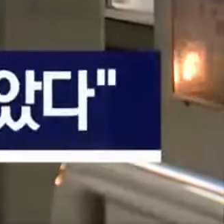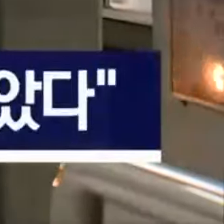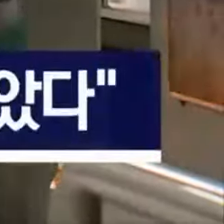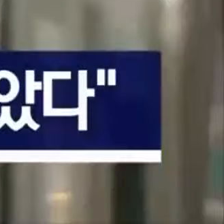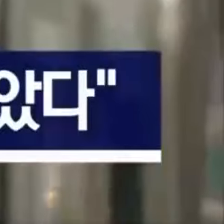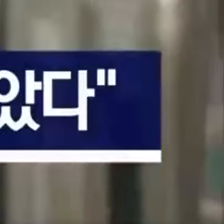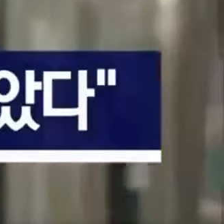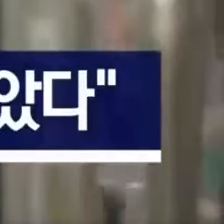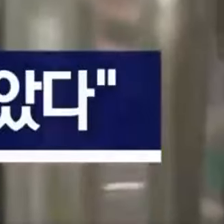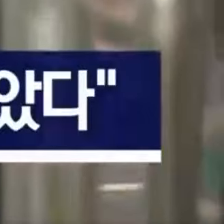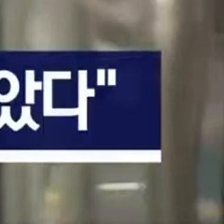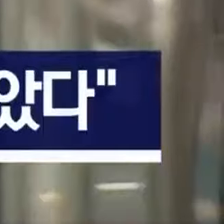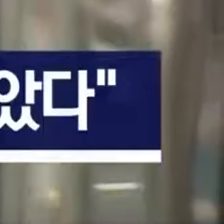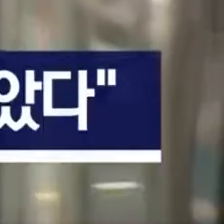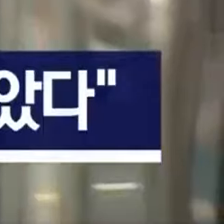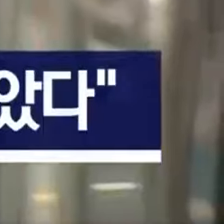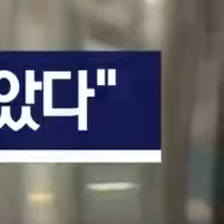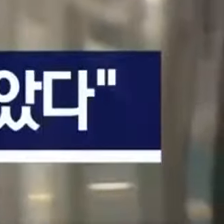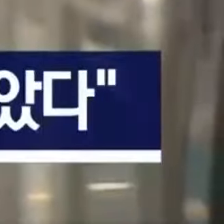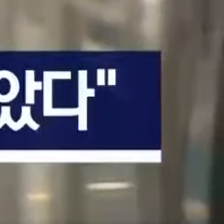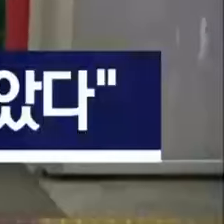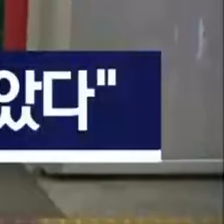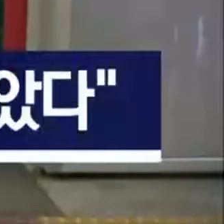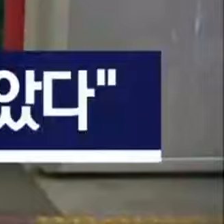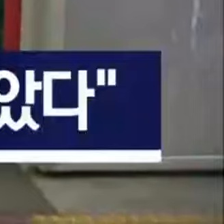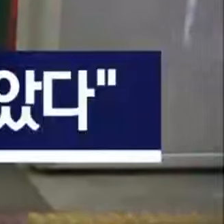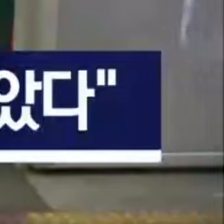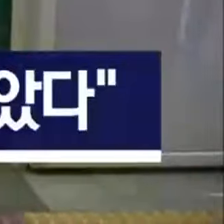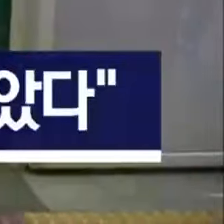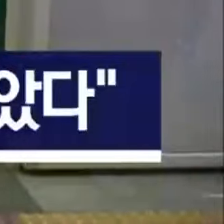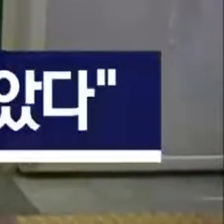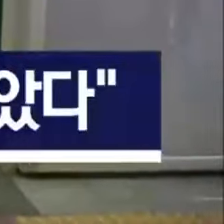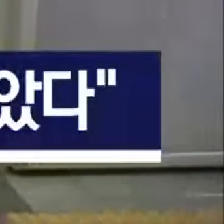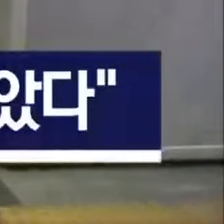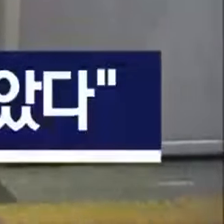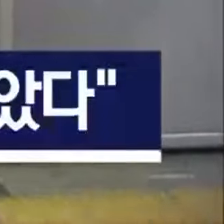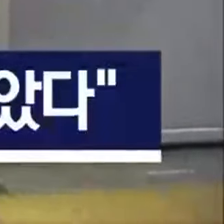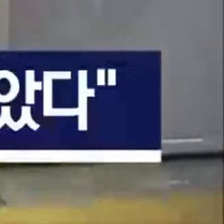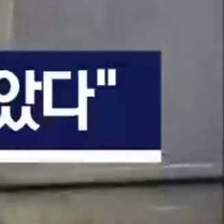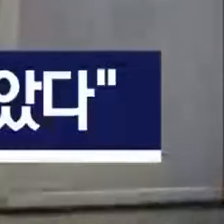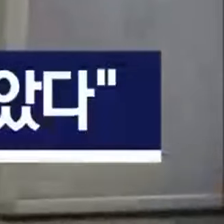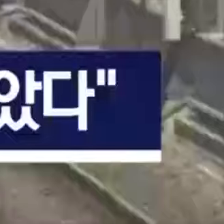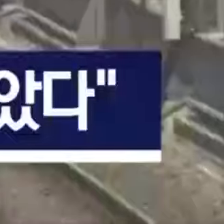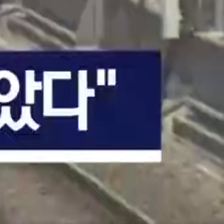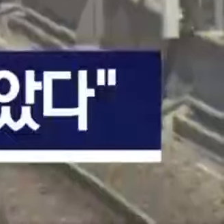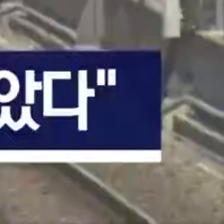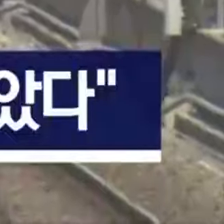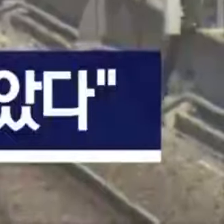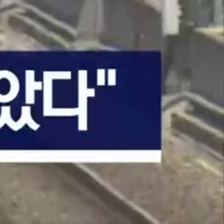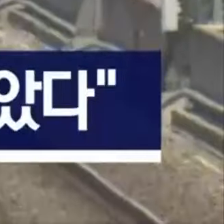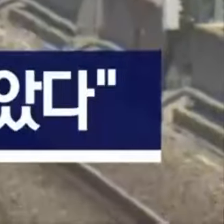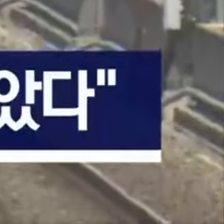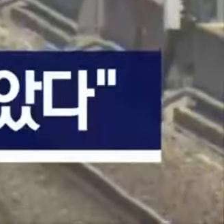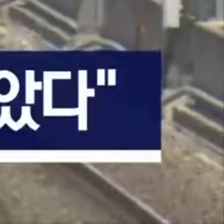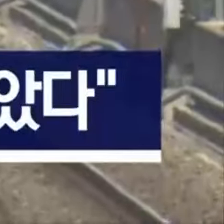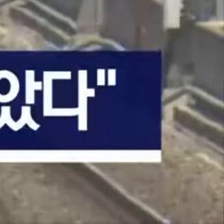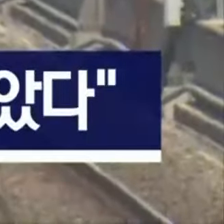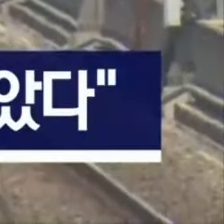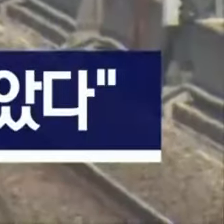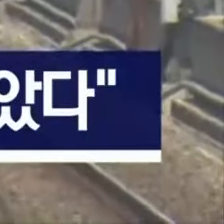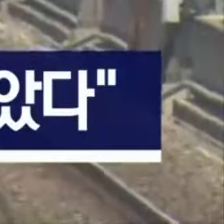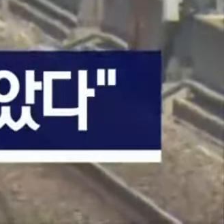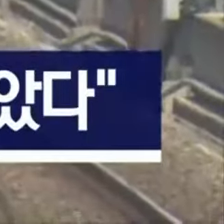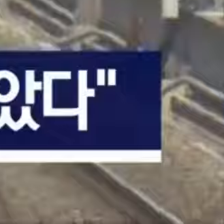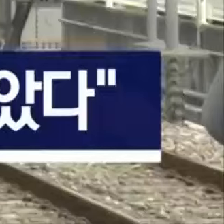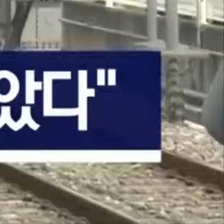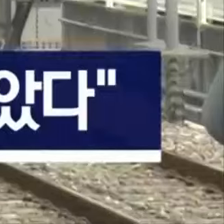지난 2004년 첫 운행을 시작한 광주도시철도가 올해로 운행 20주년을 맞았습니다. 총 운행 거리는 3,014만